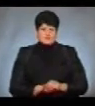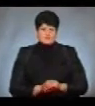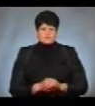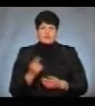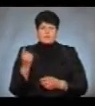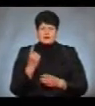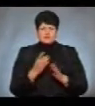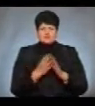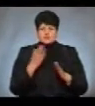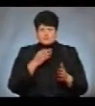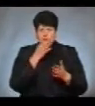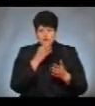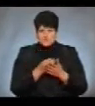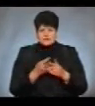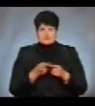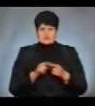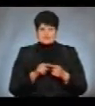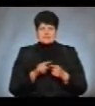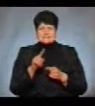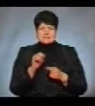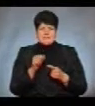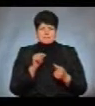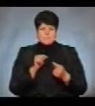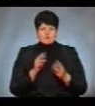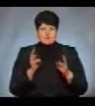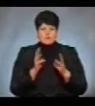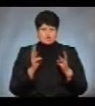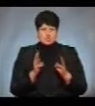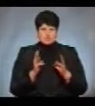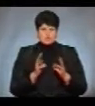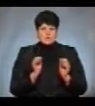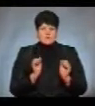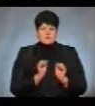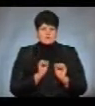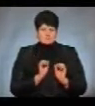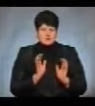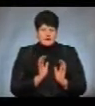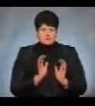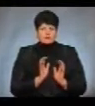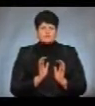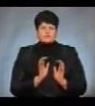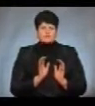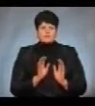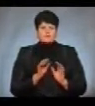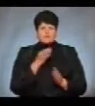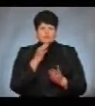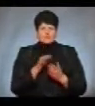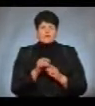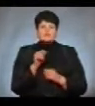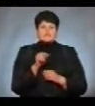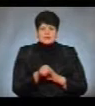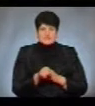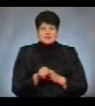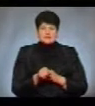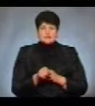чергу, відповідальність за протипожежну безпеку в сакральних пам'ятках відповідають саме ті